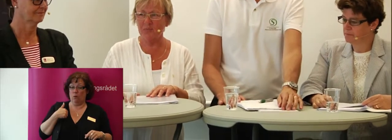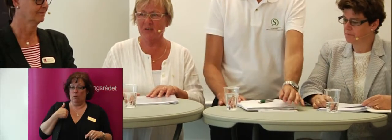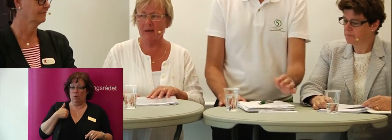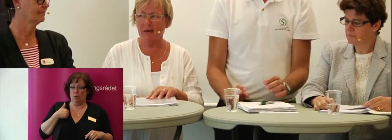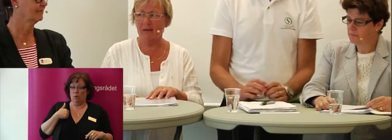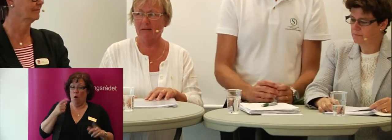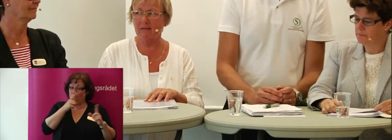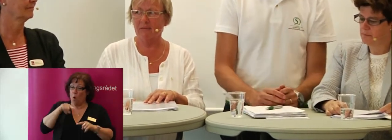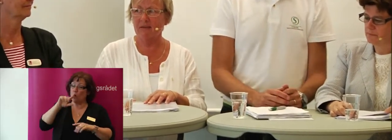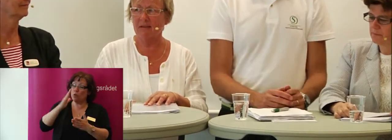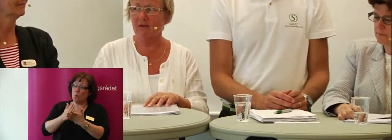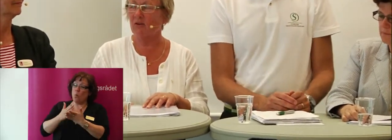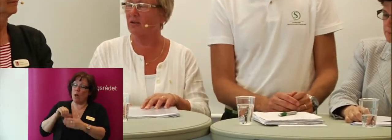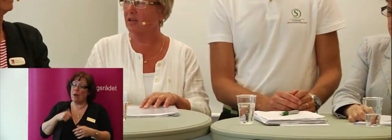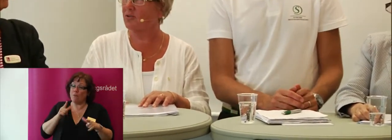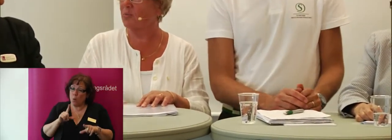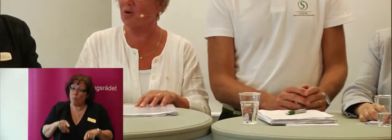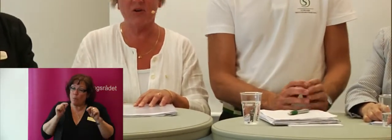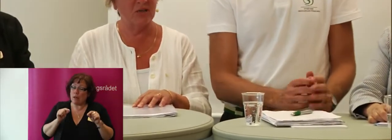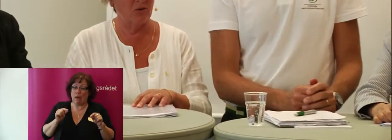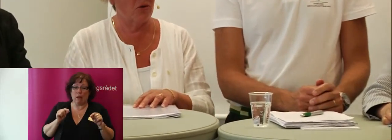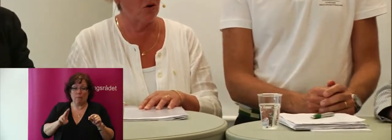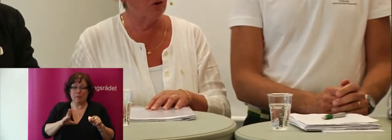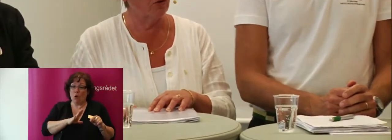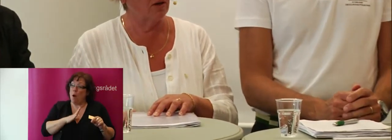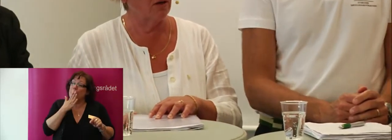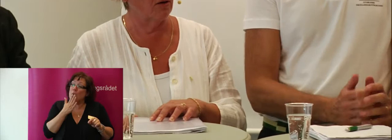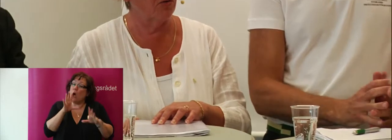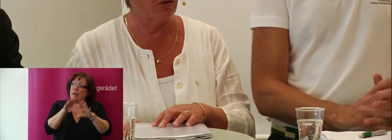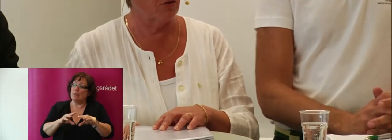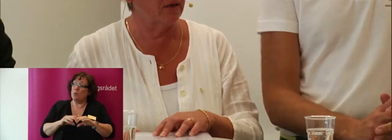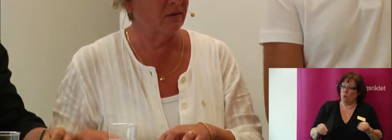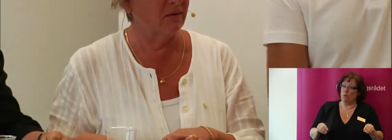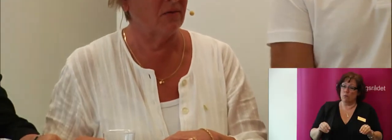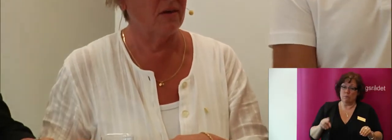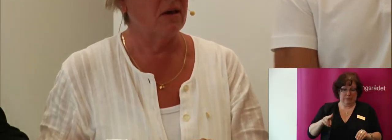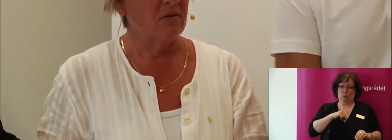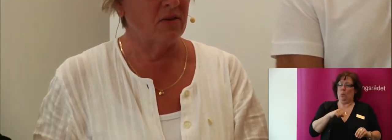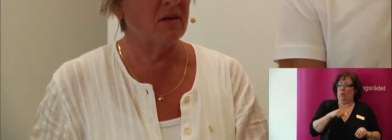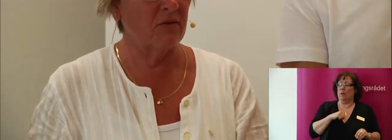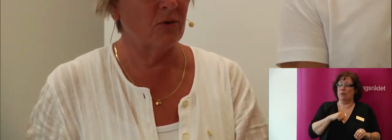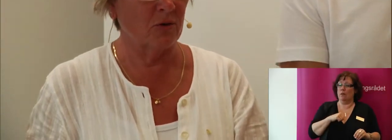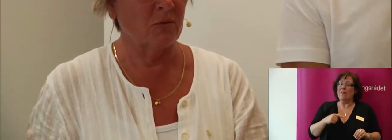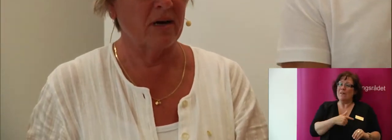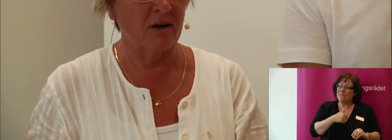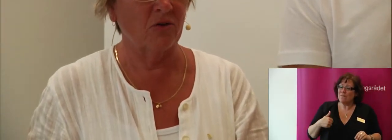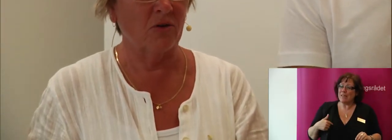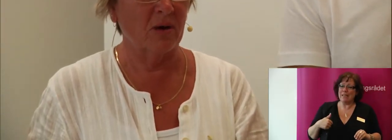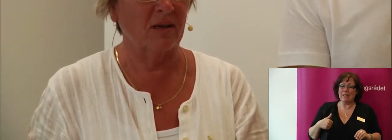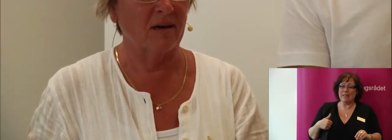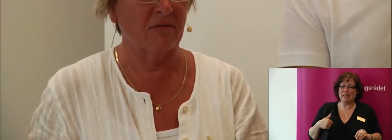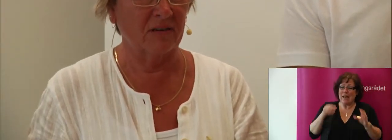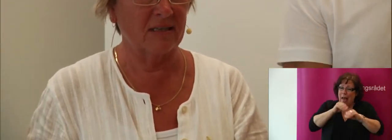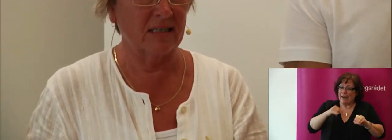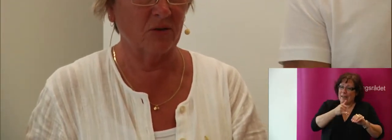få upptäcka att vi har ett så bra resultat är jätteroligt. Vi folkhögskollärare tycker ju